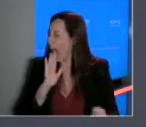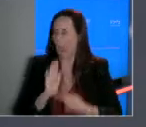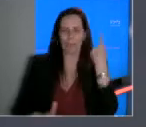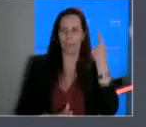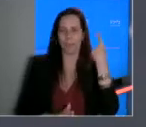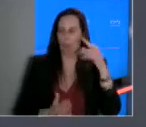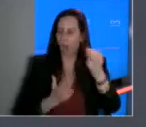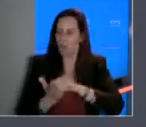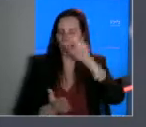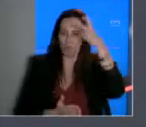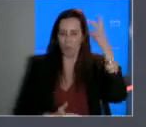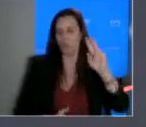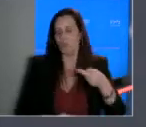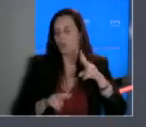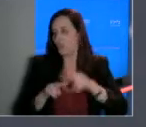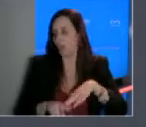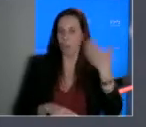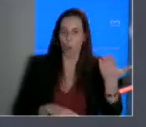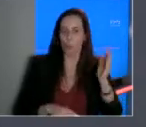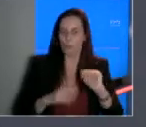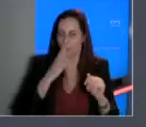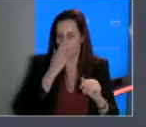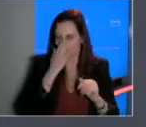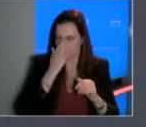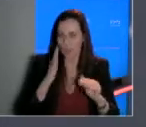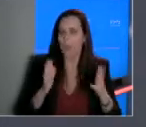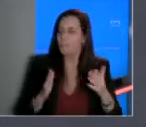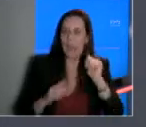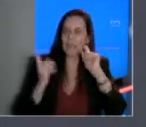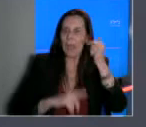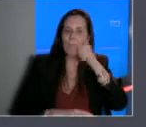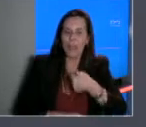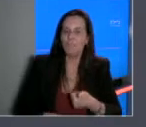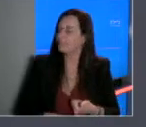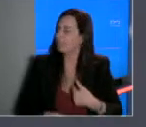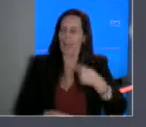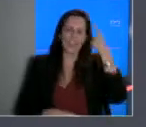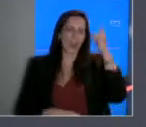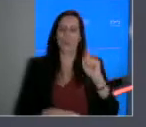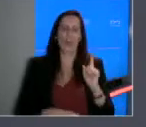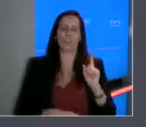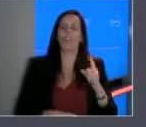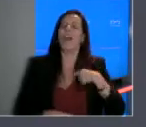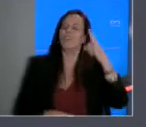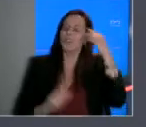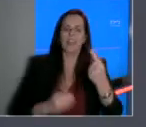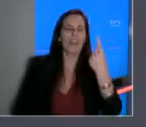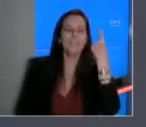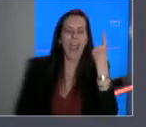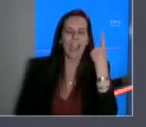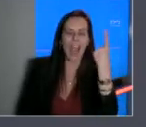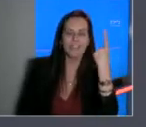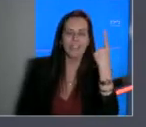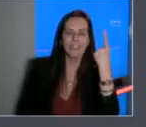פעמית, הרשימה המשותפת שוב תישאר מחוץ לעניינים. מה יהיה מחר? אינני יודע. אני יודע דבר אחד